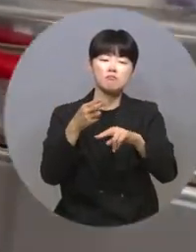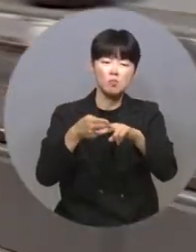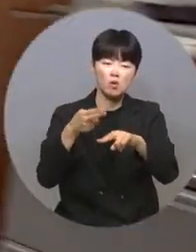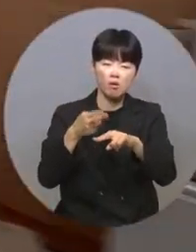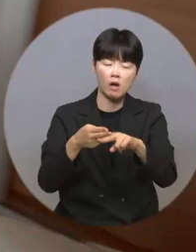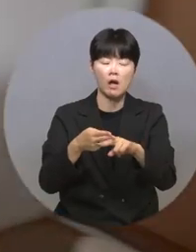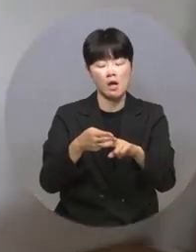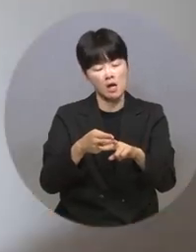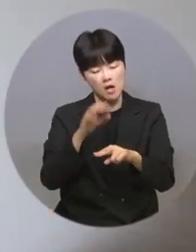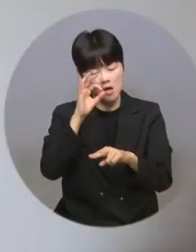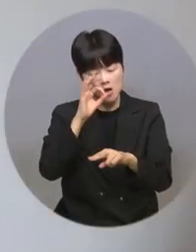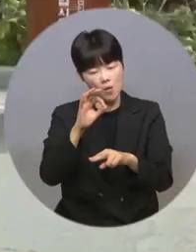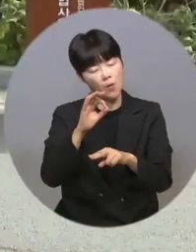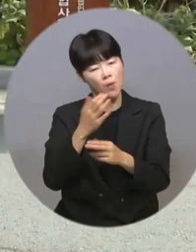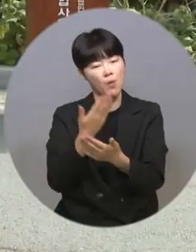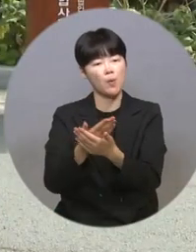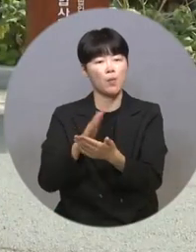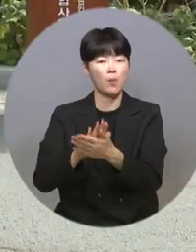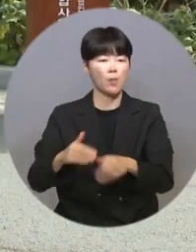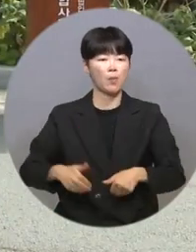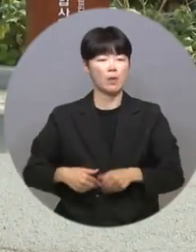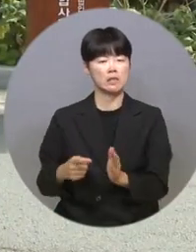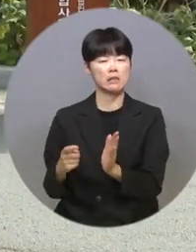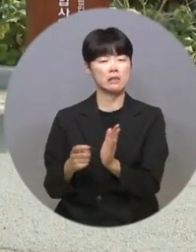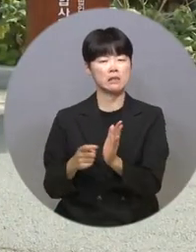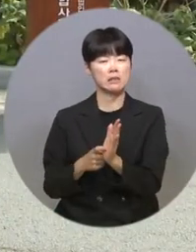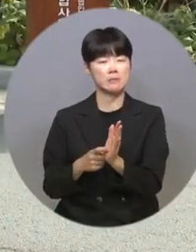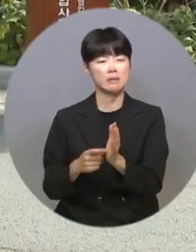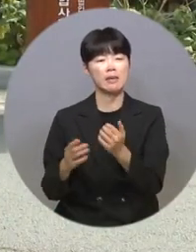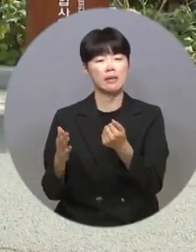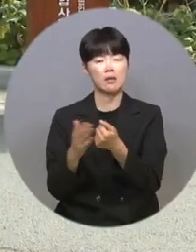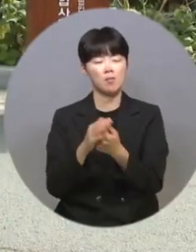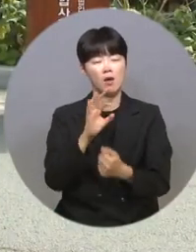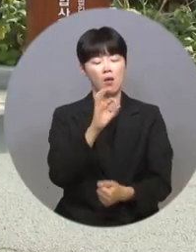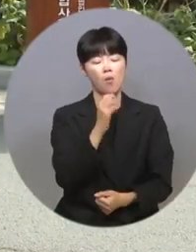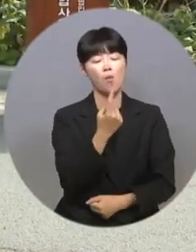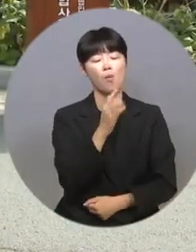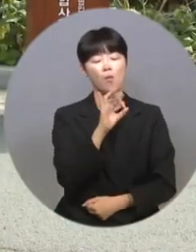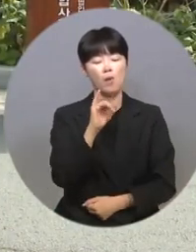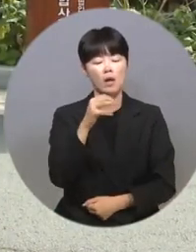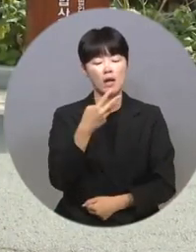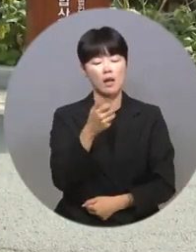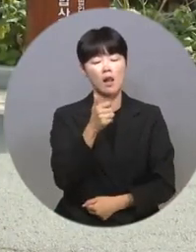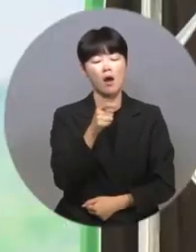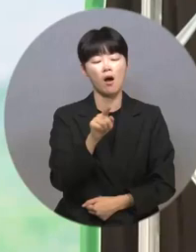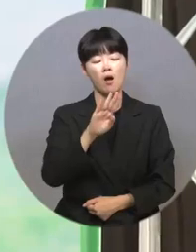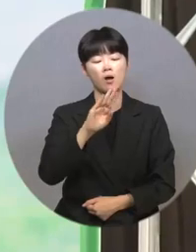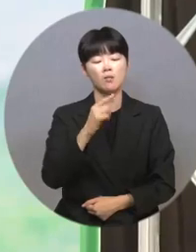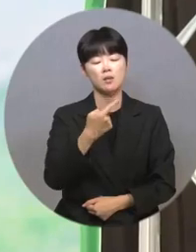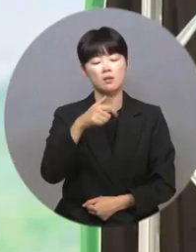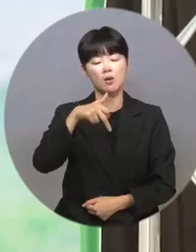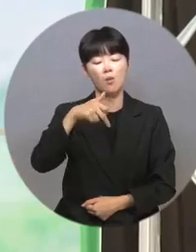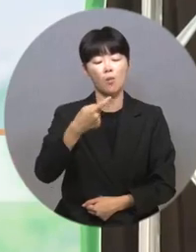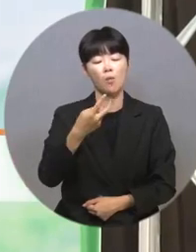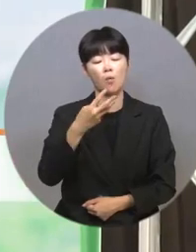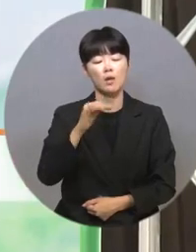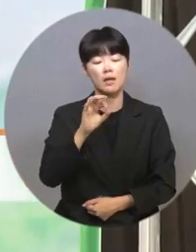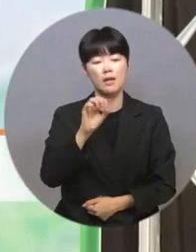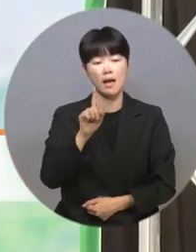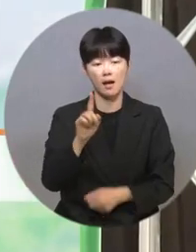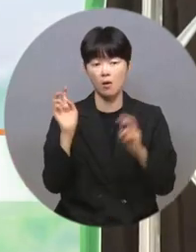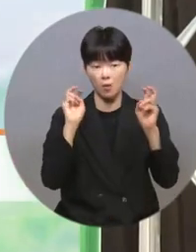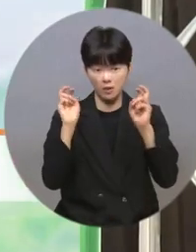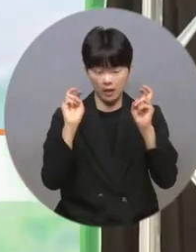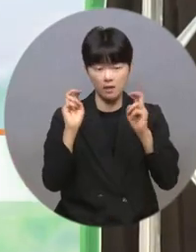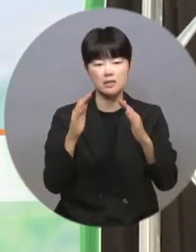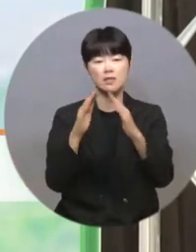개선이 필요했습니다. 이들의 어려운 사정을 들은 오일허브 코리아 여수 주식회사는 주거 환경 개선을